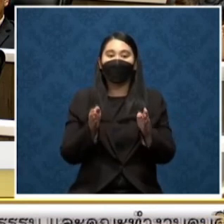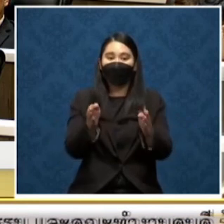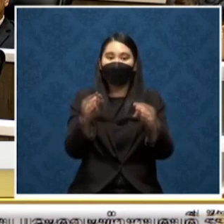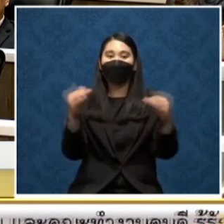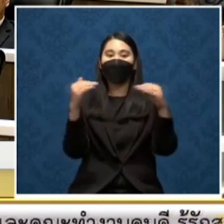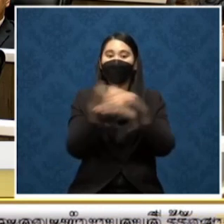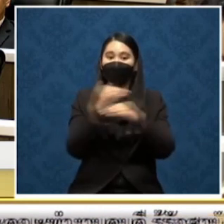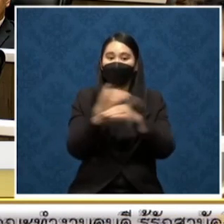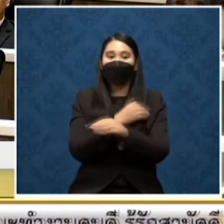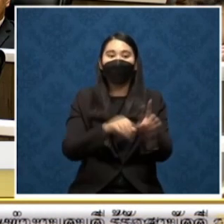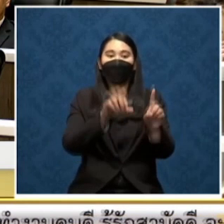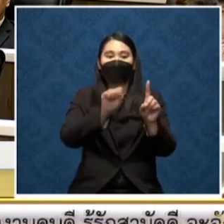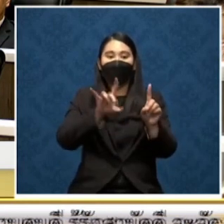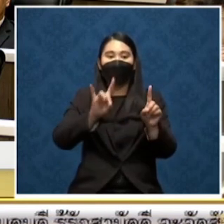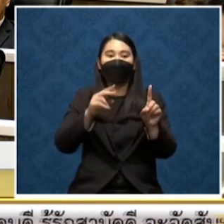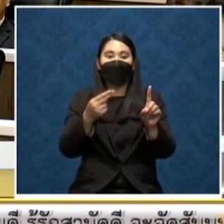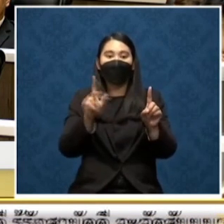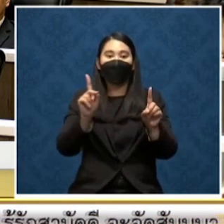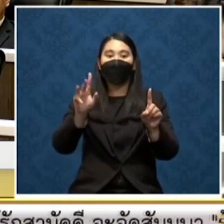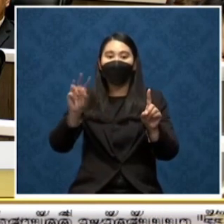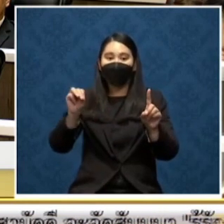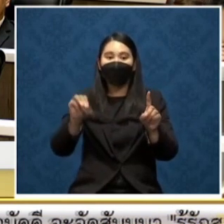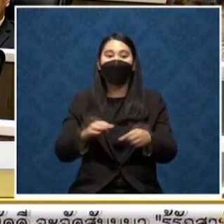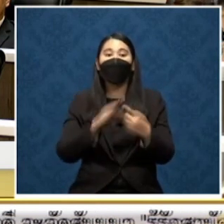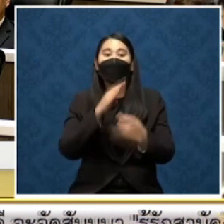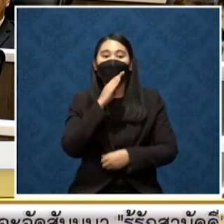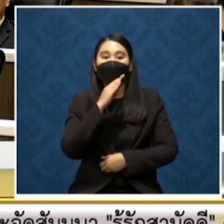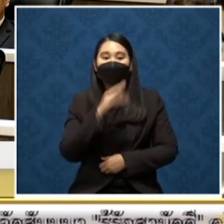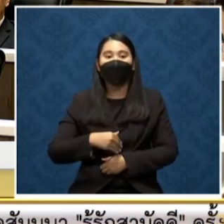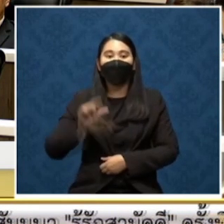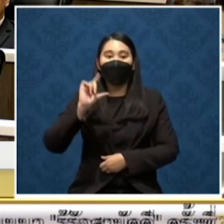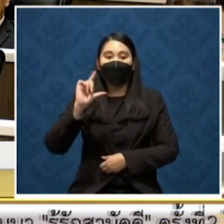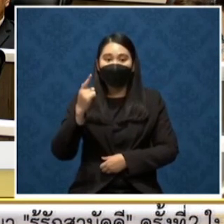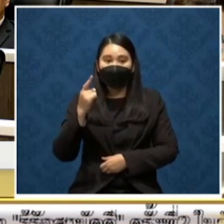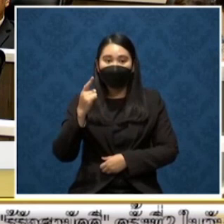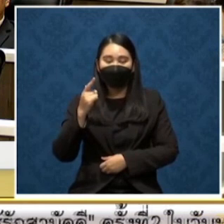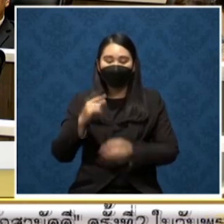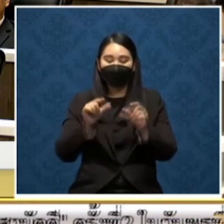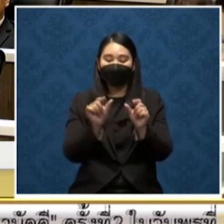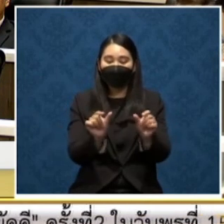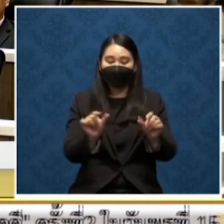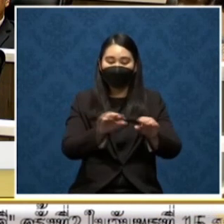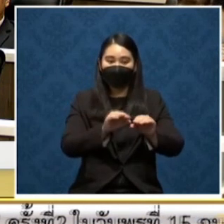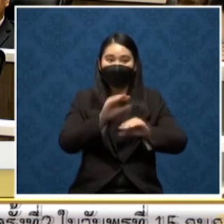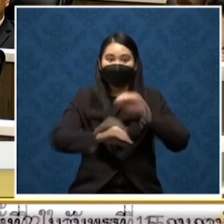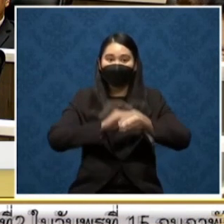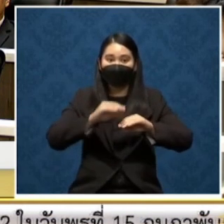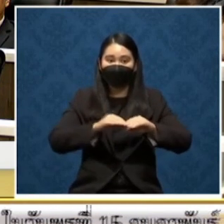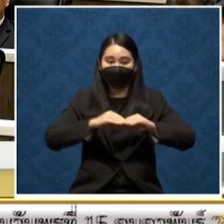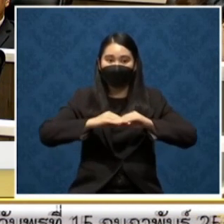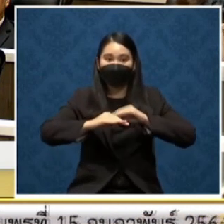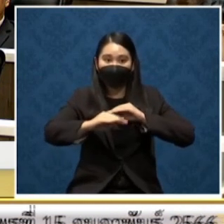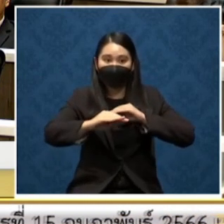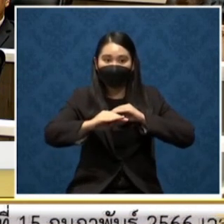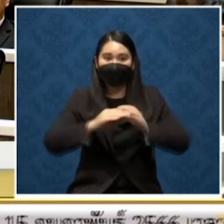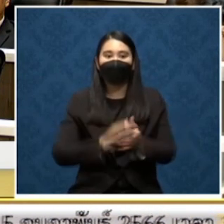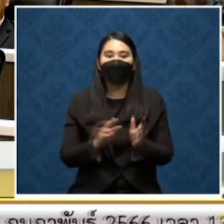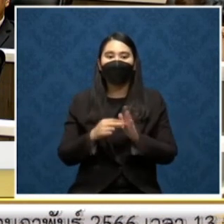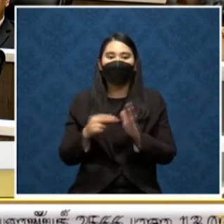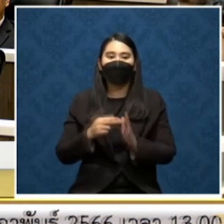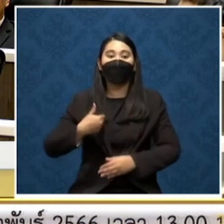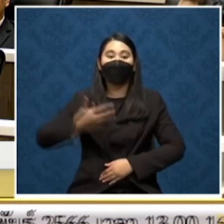ท็จจริงและเตรียมที่จะออกมาต่อสู้เพื่อพิสูจน์ความยุติธรรมของตนเองเช่นกันครับเสร็จสมบูรณ์แล้วครับส